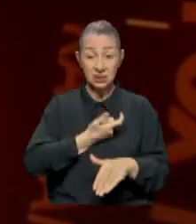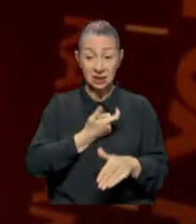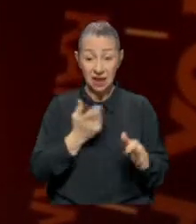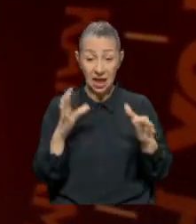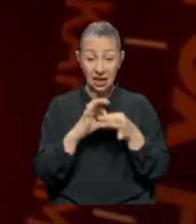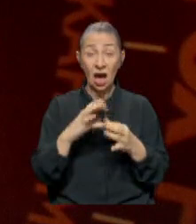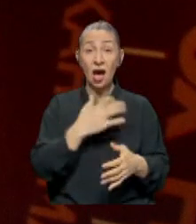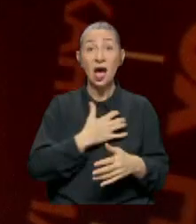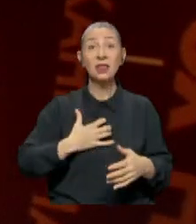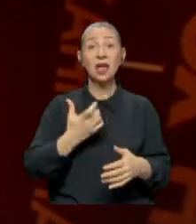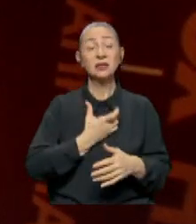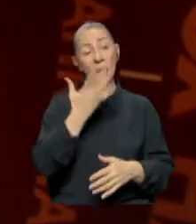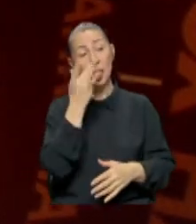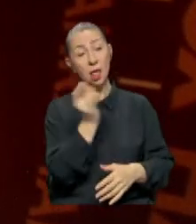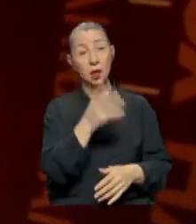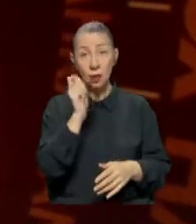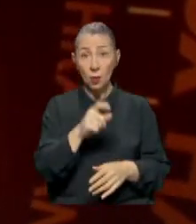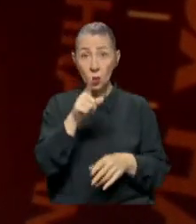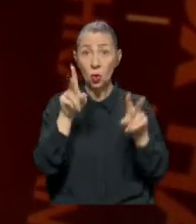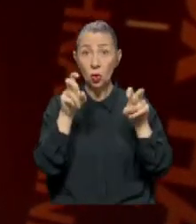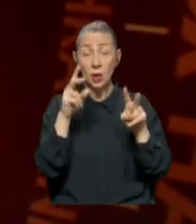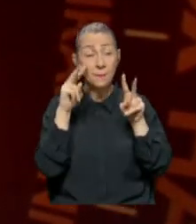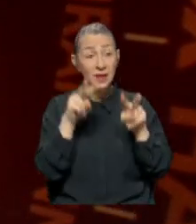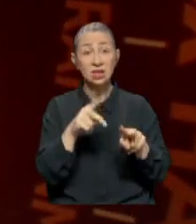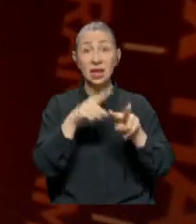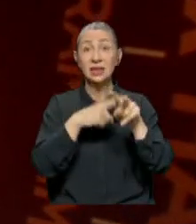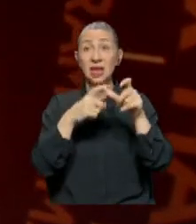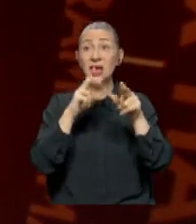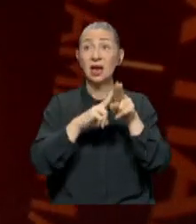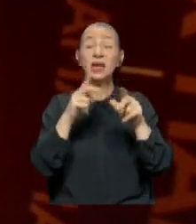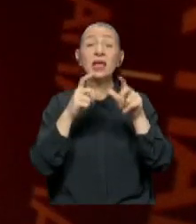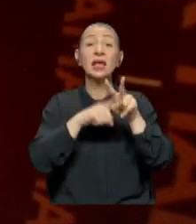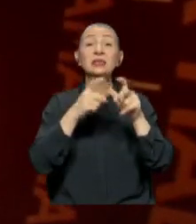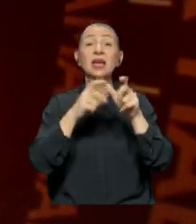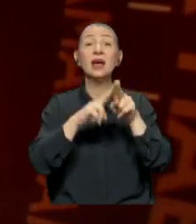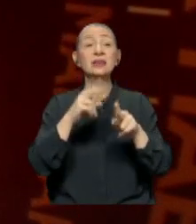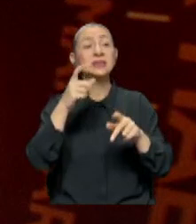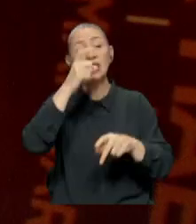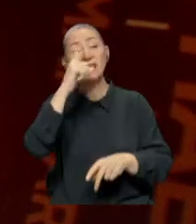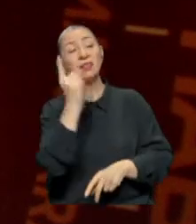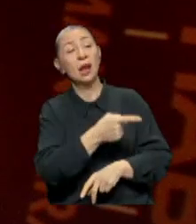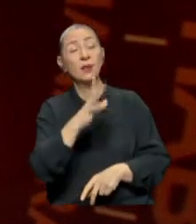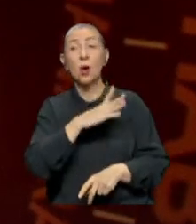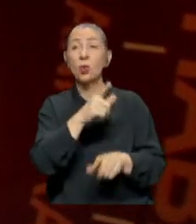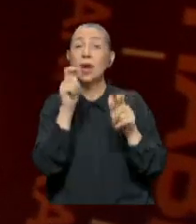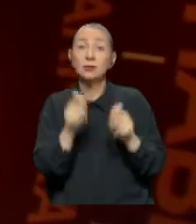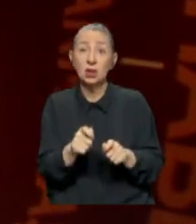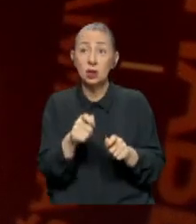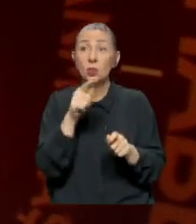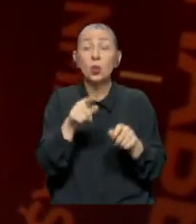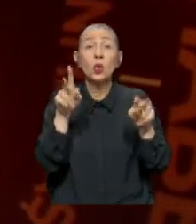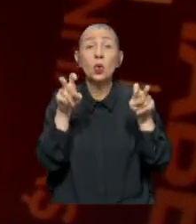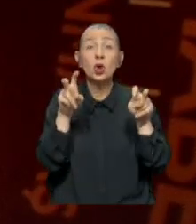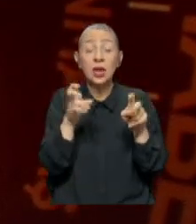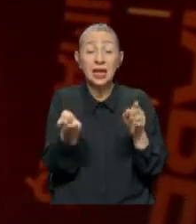ile ilgili anayasa çiğneniyor. Burada konuya bakacak kişi YSK. YSK'da sarayın talimatı var, onu uygulayacaktır. Bu